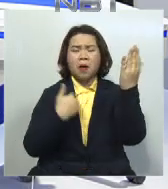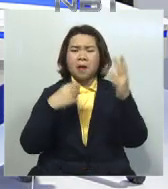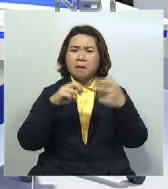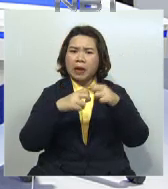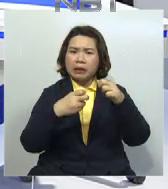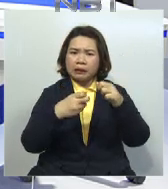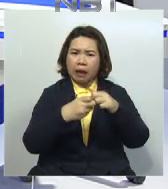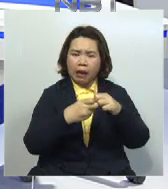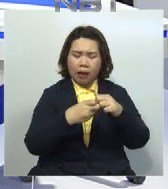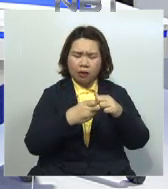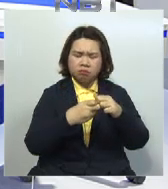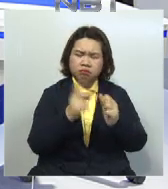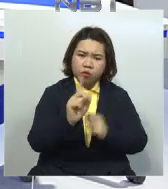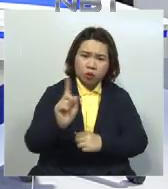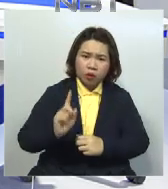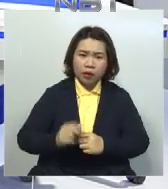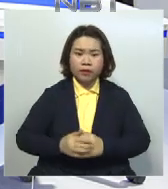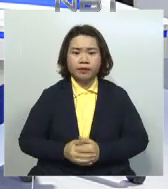ครับ